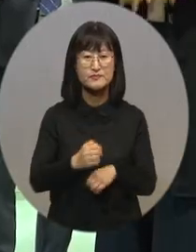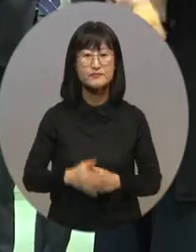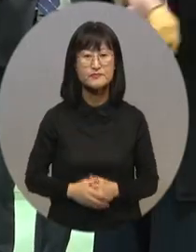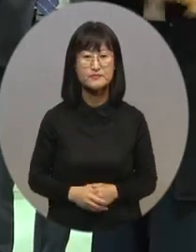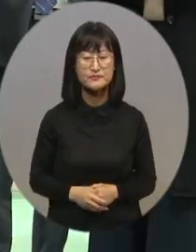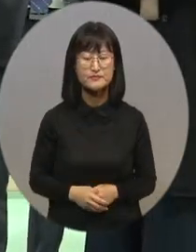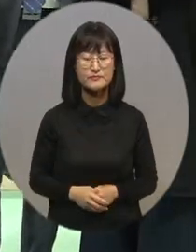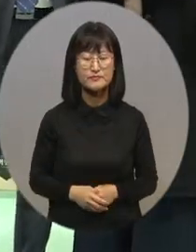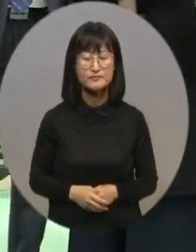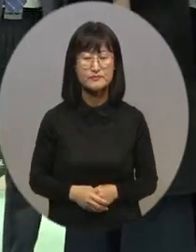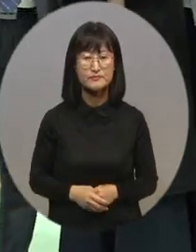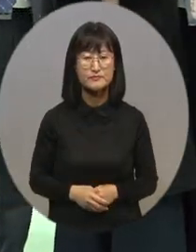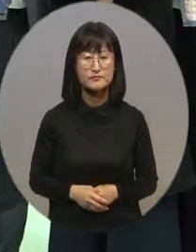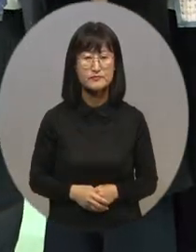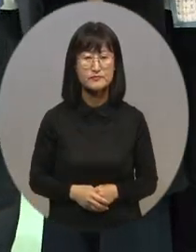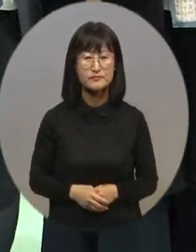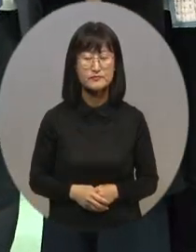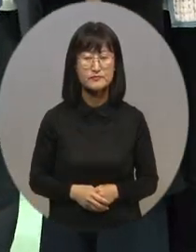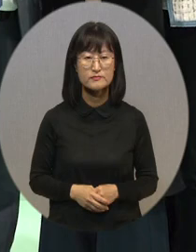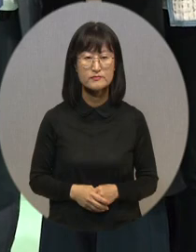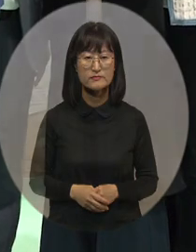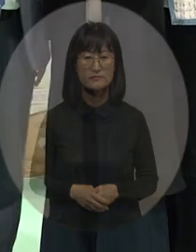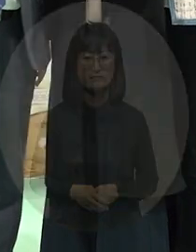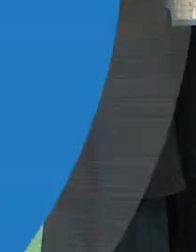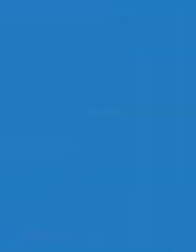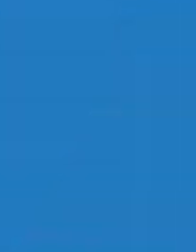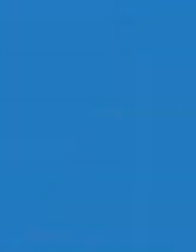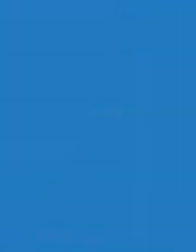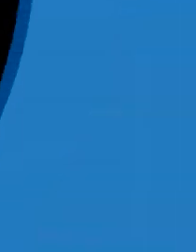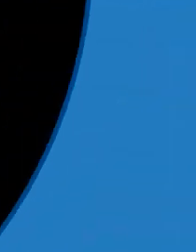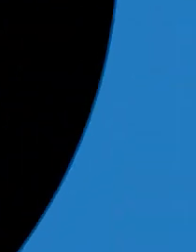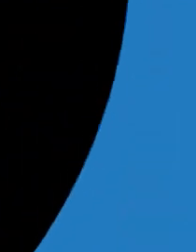복지TV 전북방송 안정진입니다.